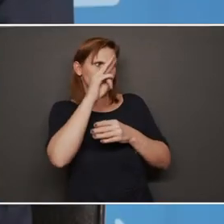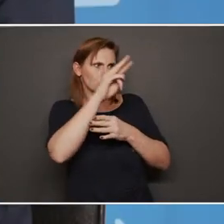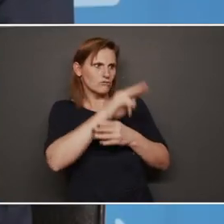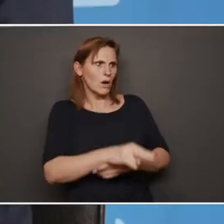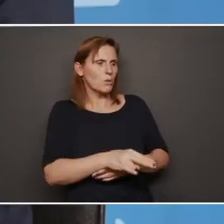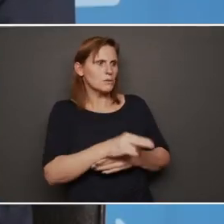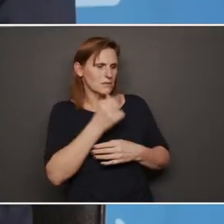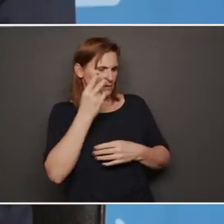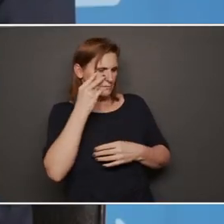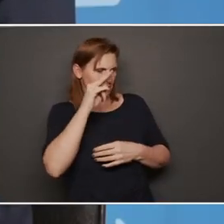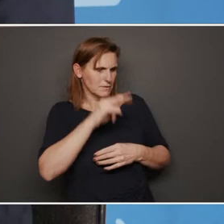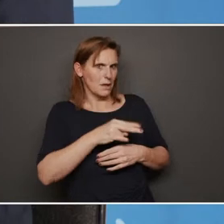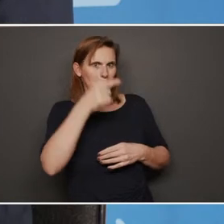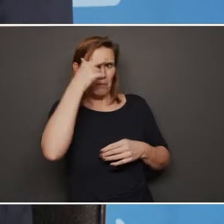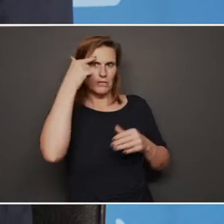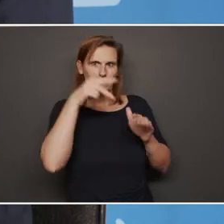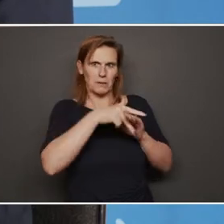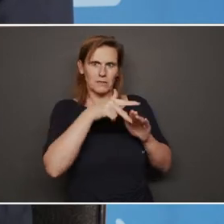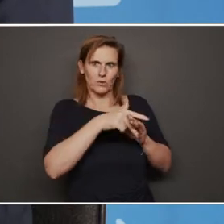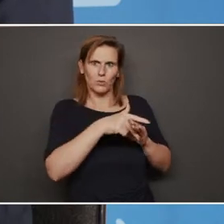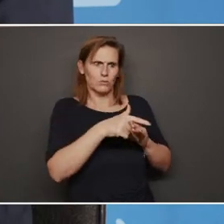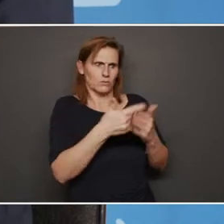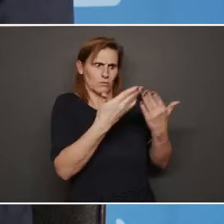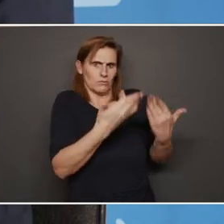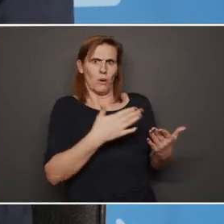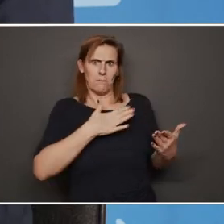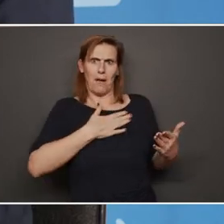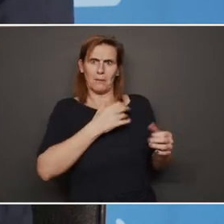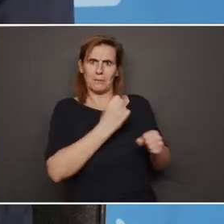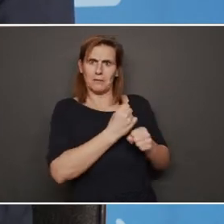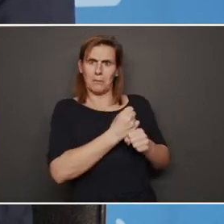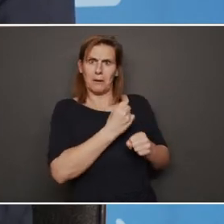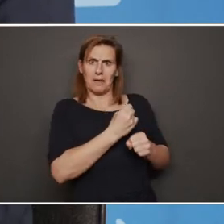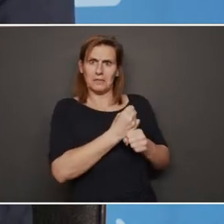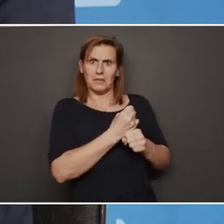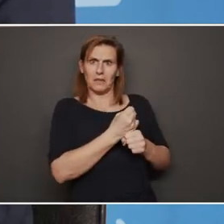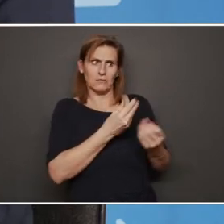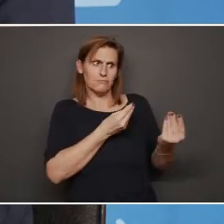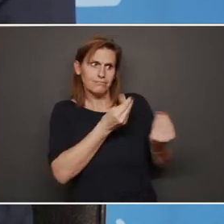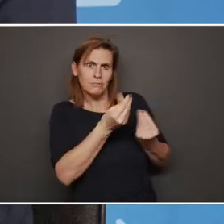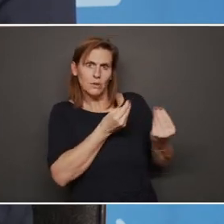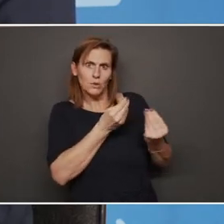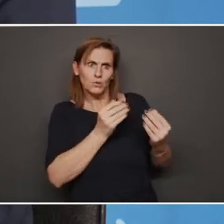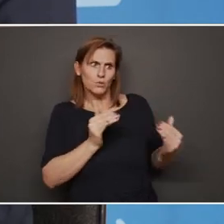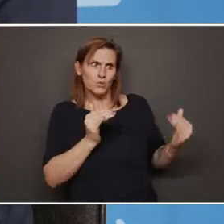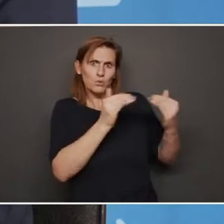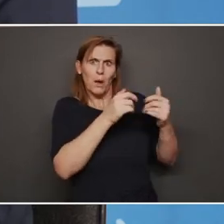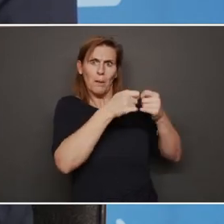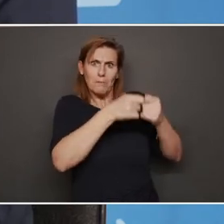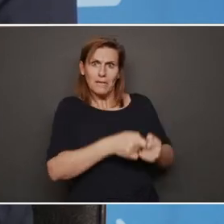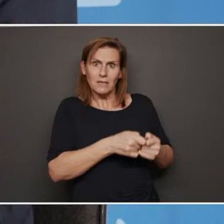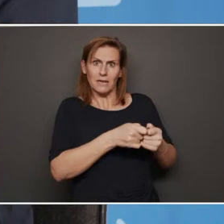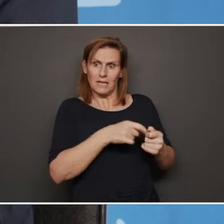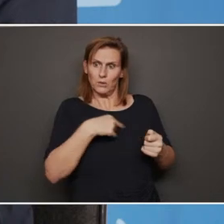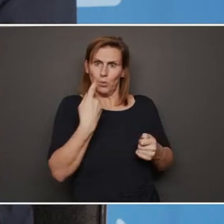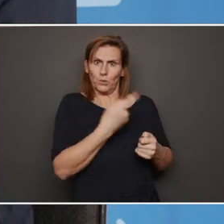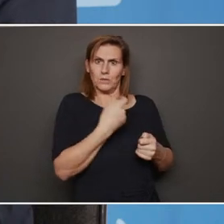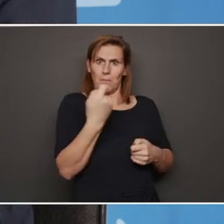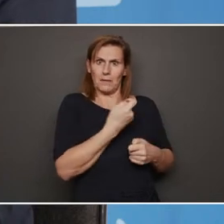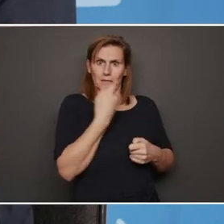sondern als Mitarbeiter und dass man das auch überall vermittelt. Du bist ein Mitglied in unserem Betrieb, du hast